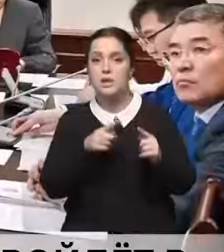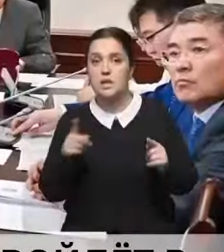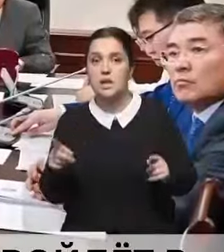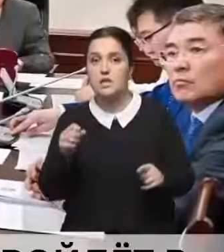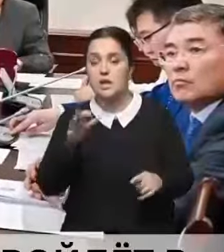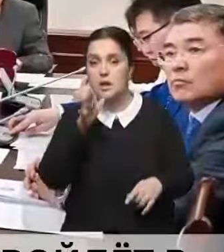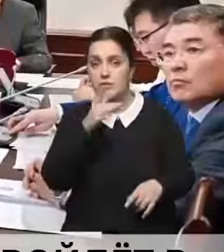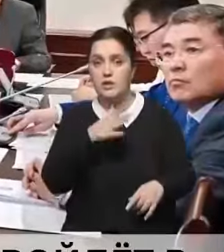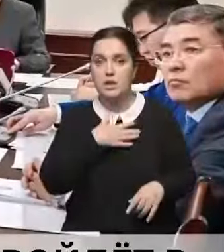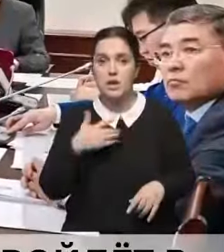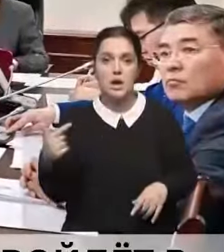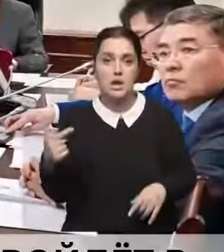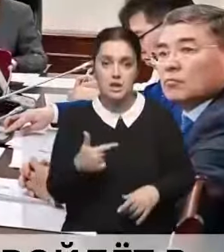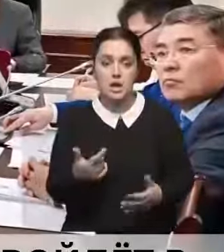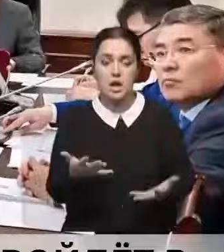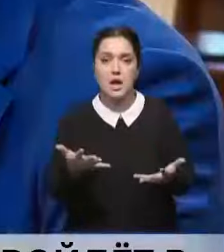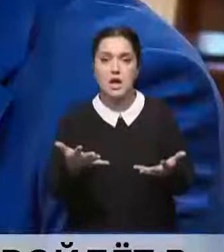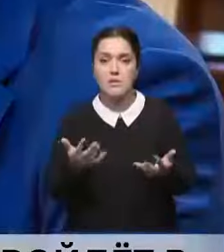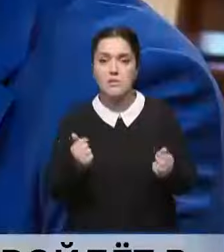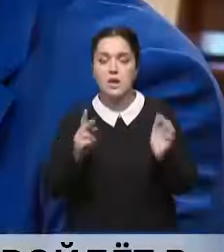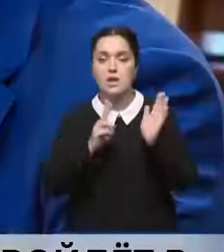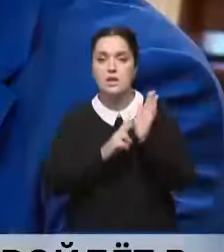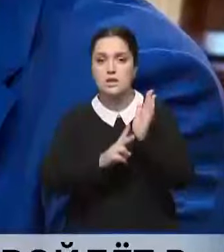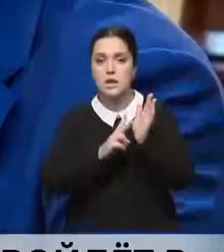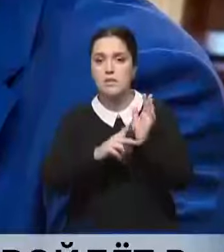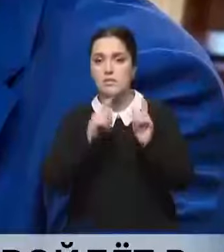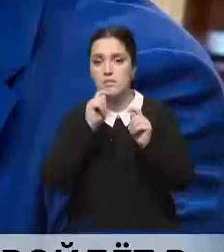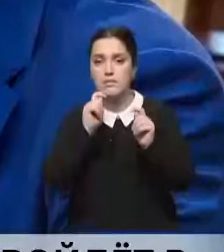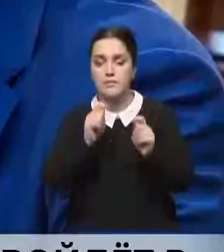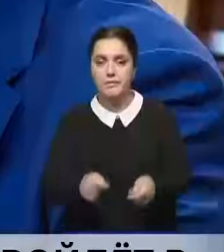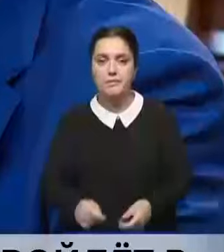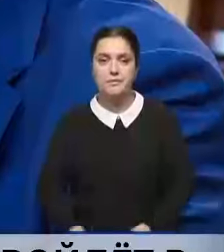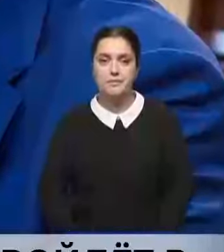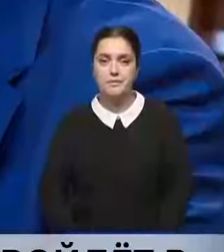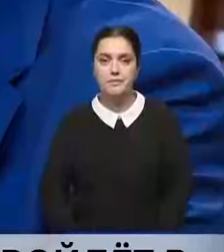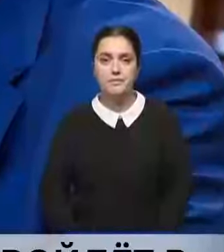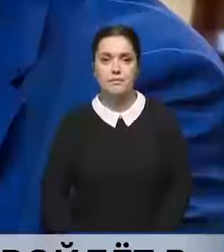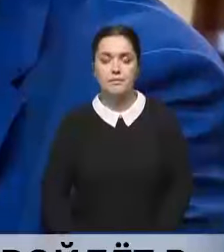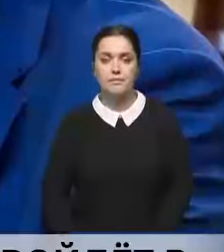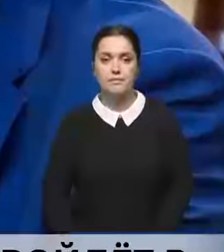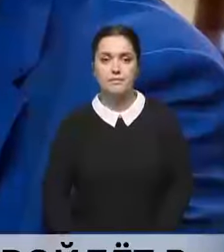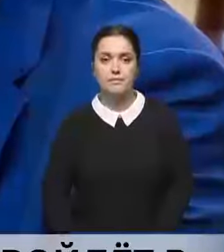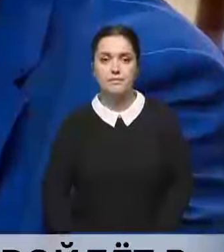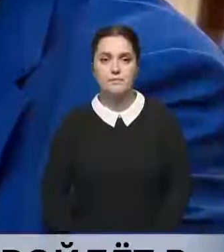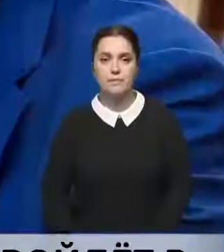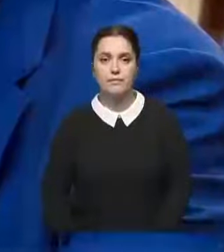лет подряд. За это время наши соотечественники завоевали более 70 наград.